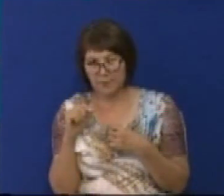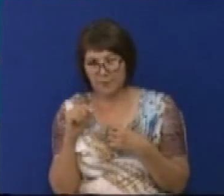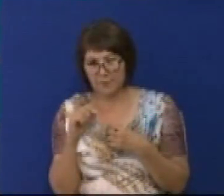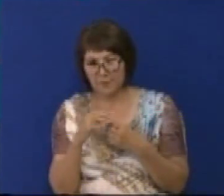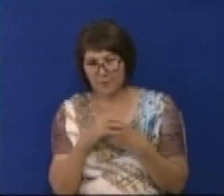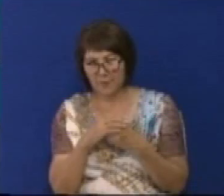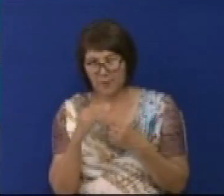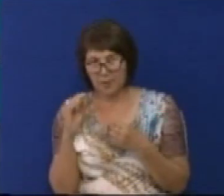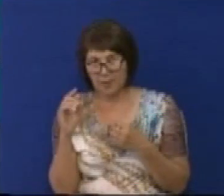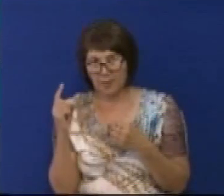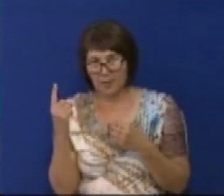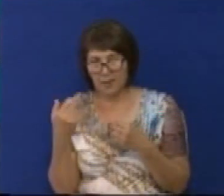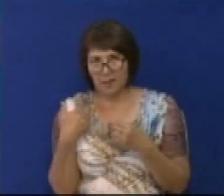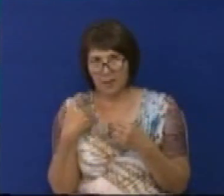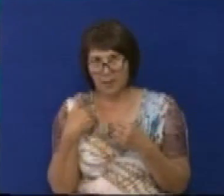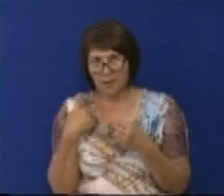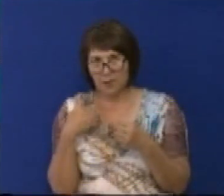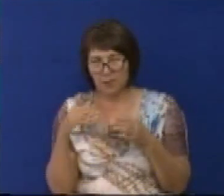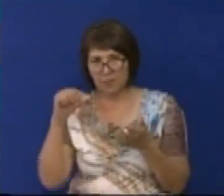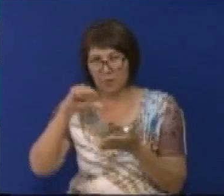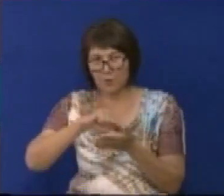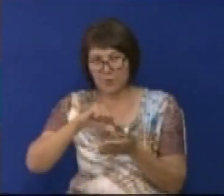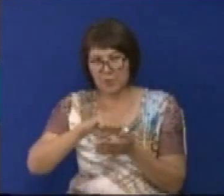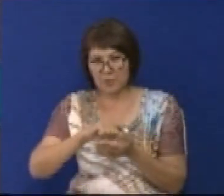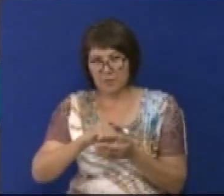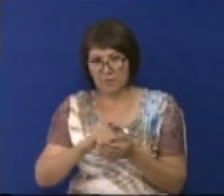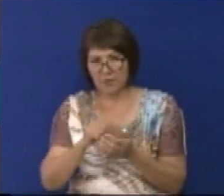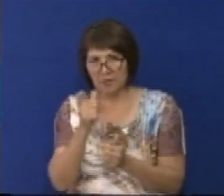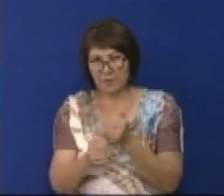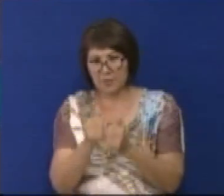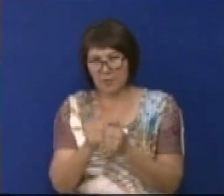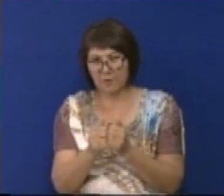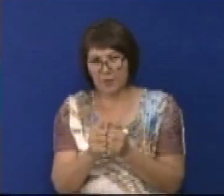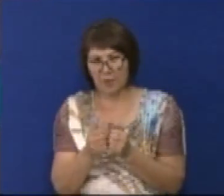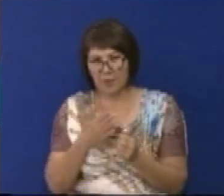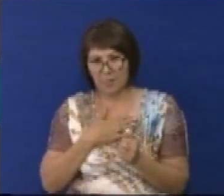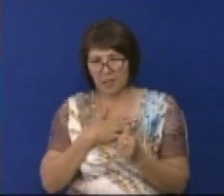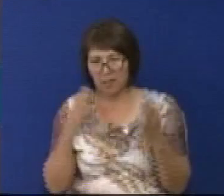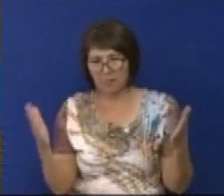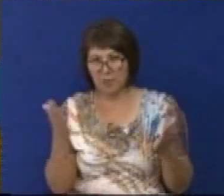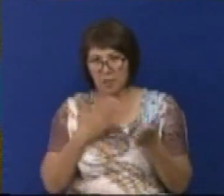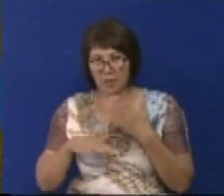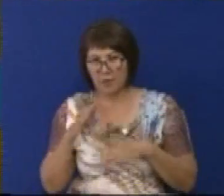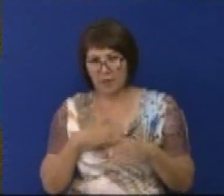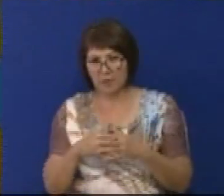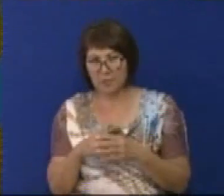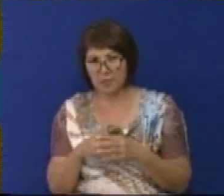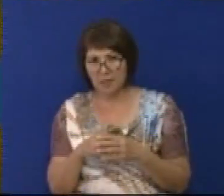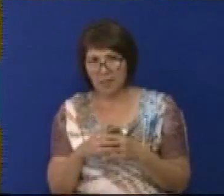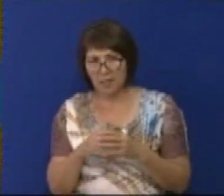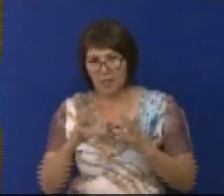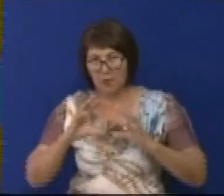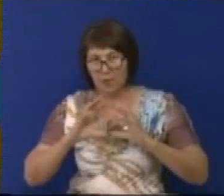сол есіме түсті. Содан кейін соңыз факелтістан. Айта кетерлігі, Азия тынық мұхит аралығын жалғайтын халықаралық